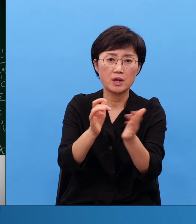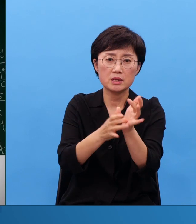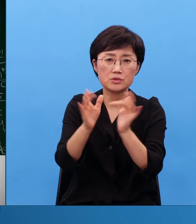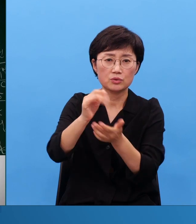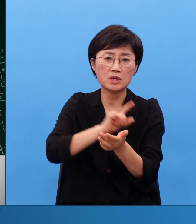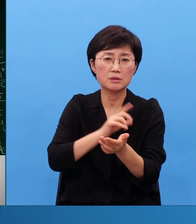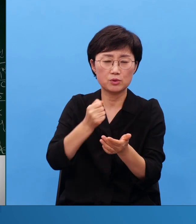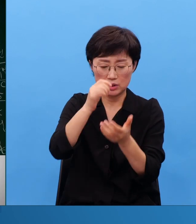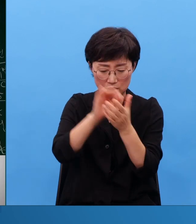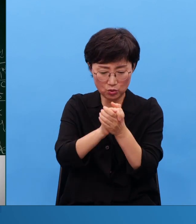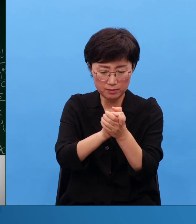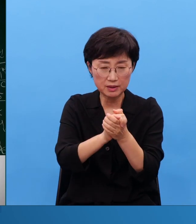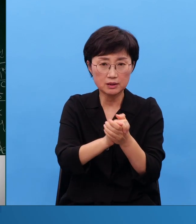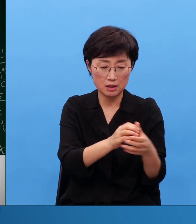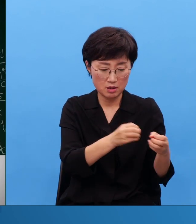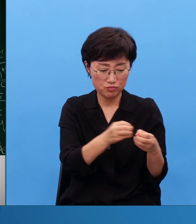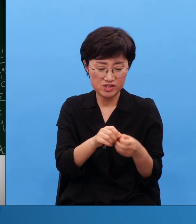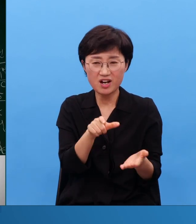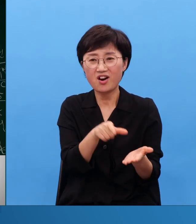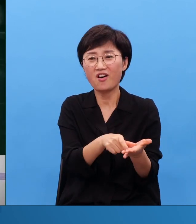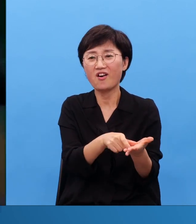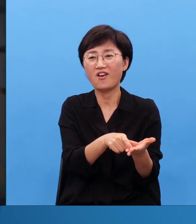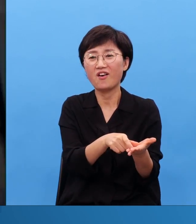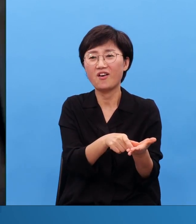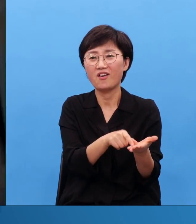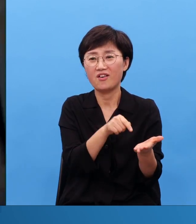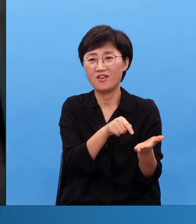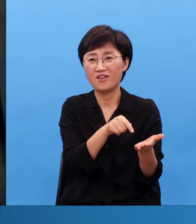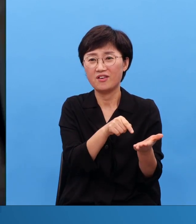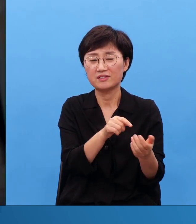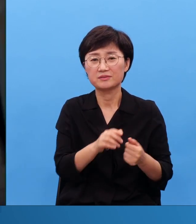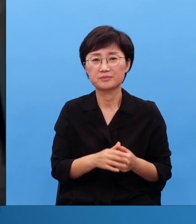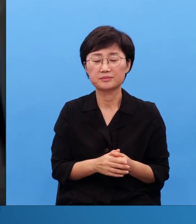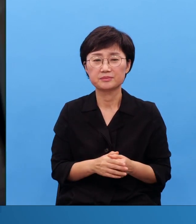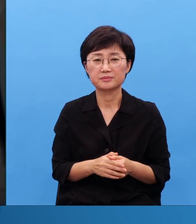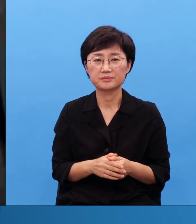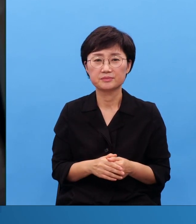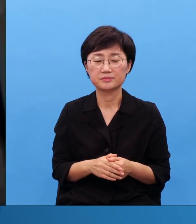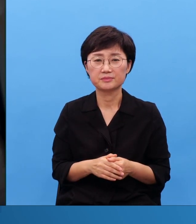예수 그리스도 이름으로 기도하옵나이다. 아멘.